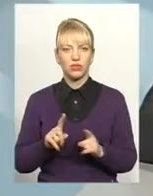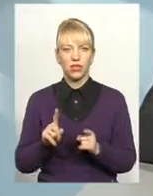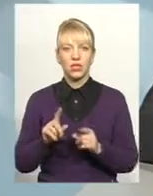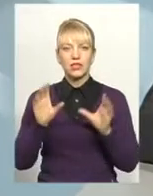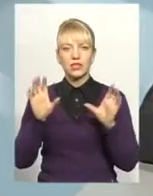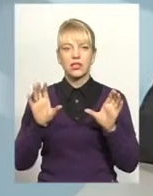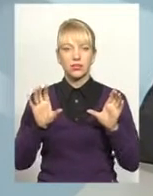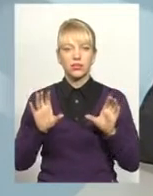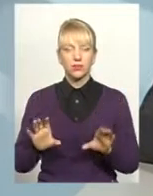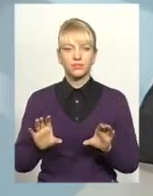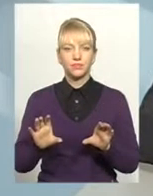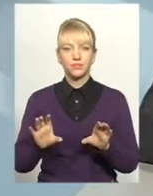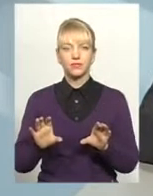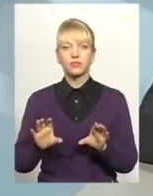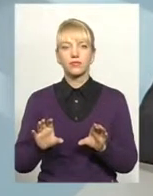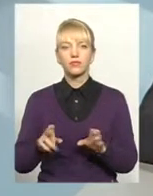законом